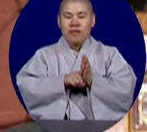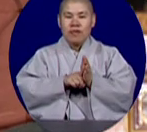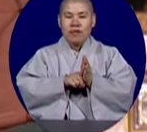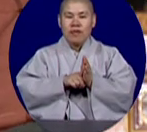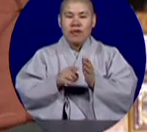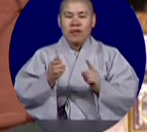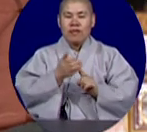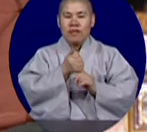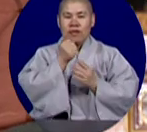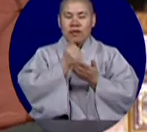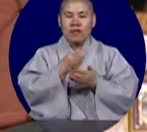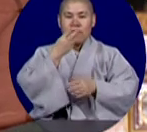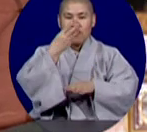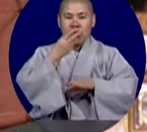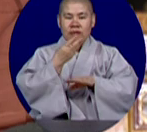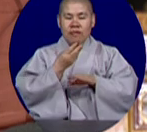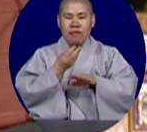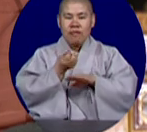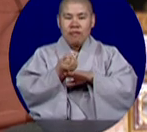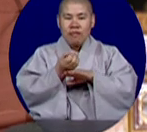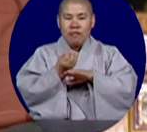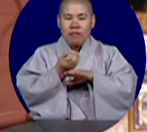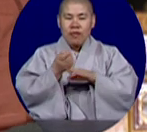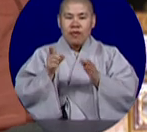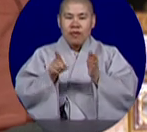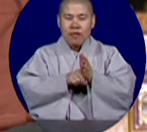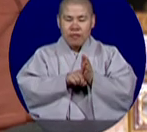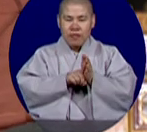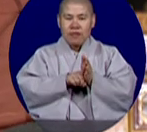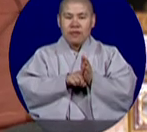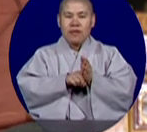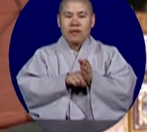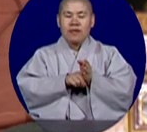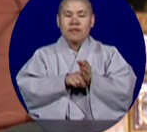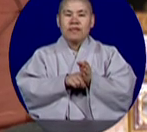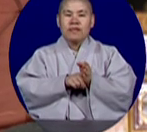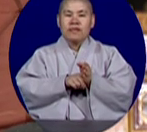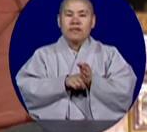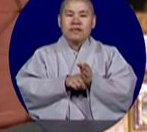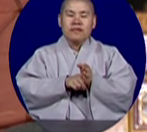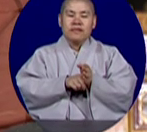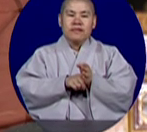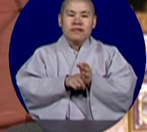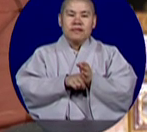불법성 삼보를 믿는다. 이게 믿는 대상입니다.